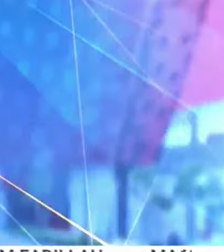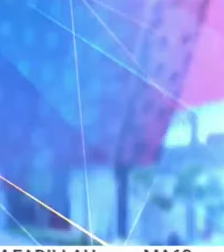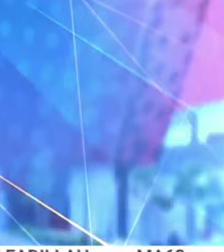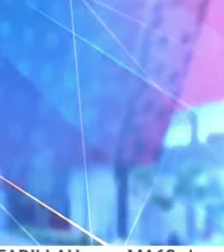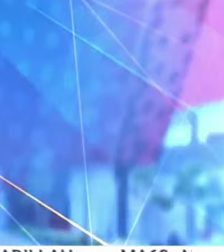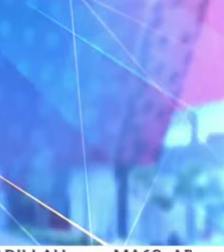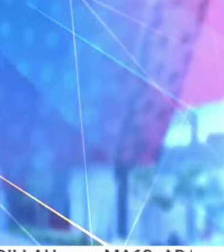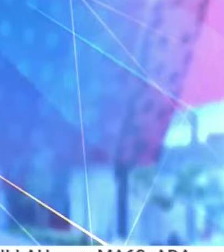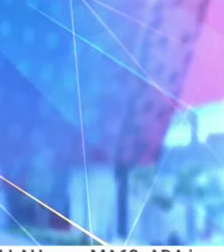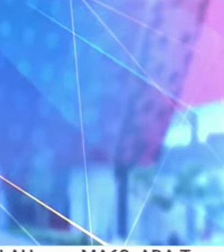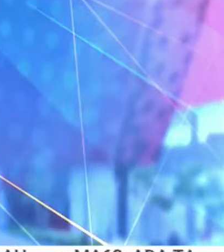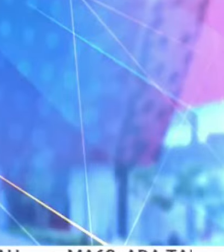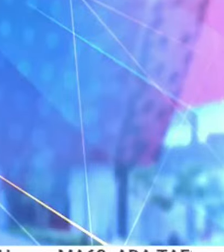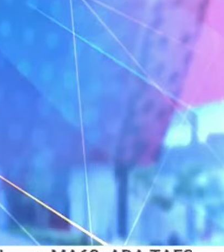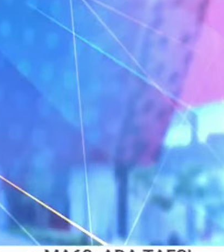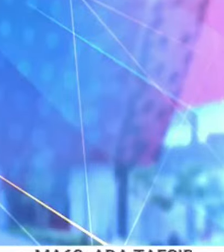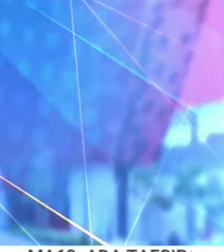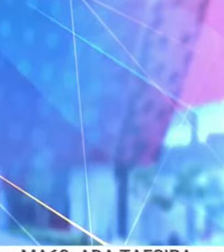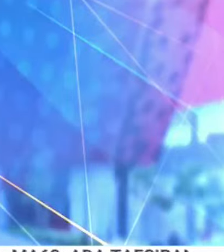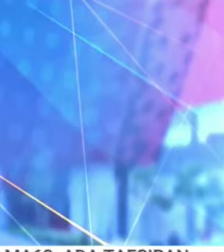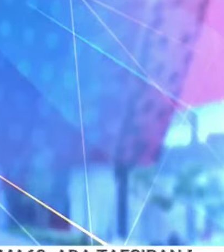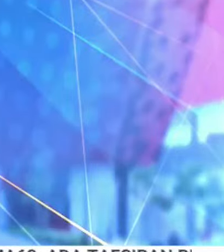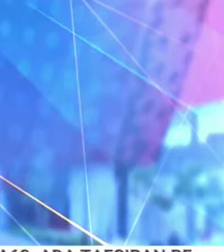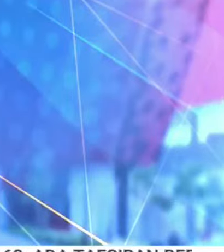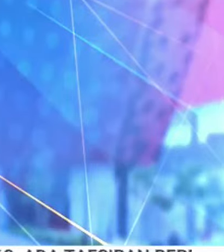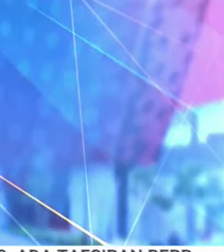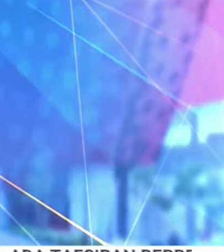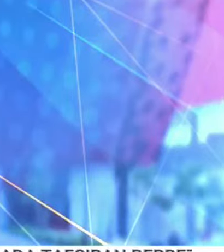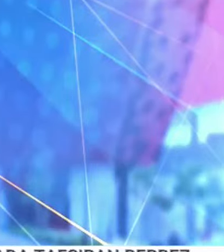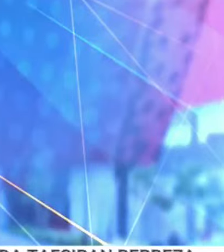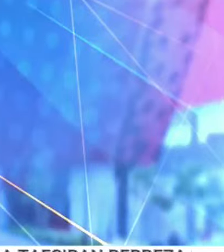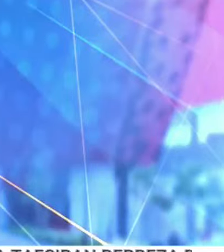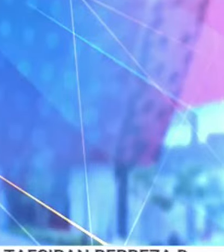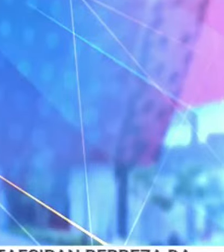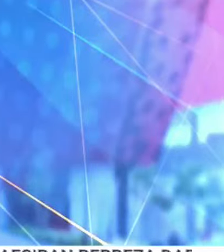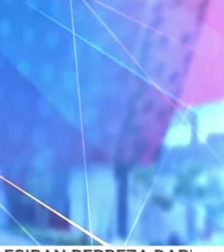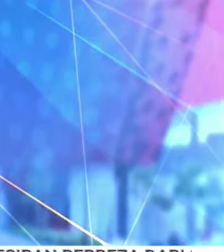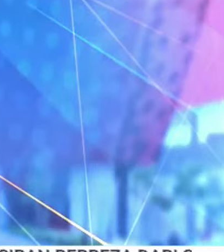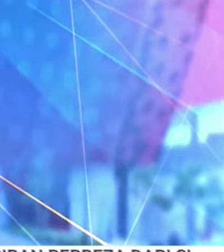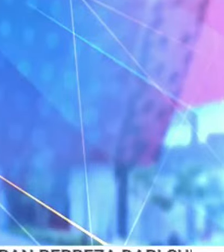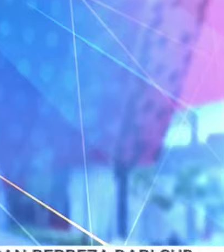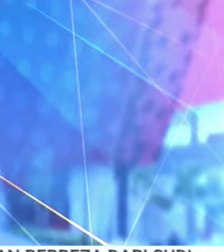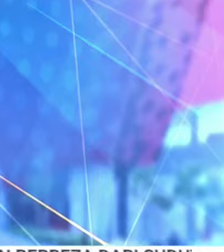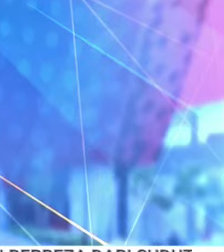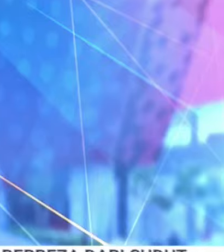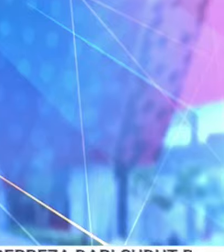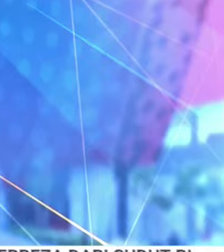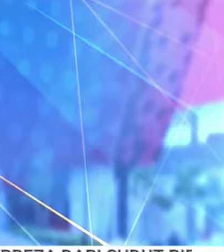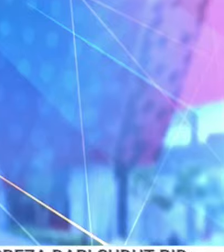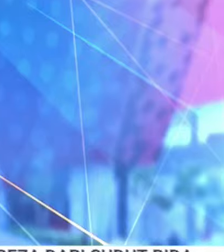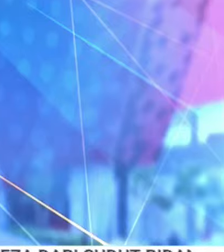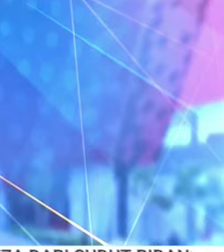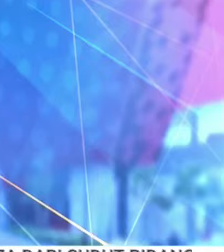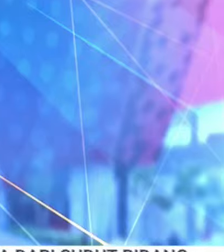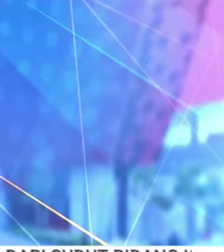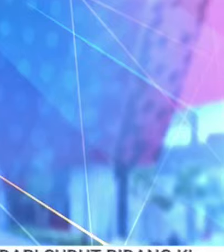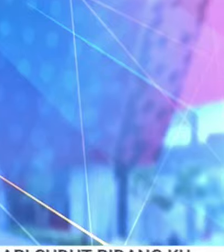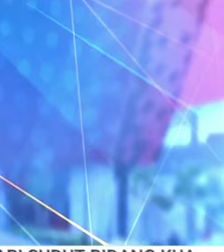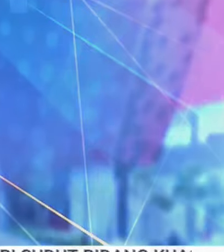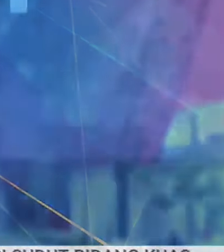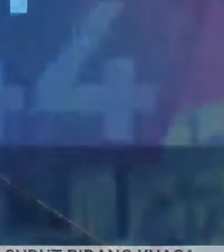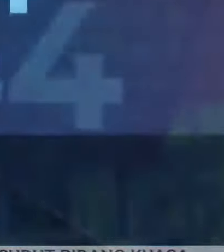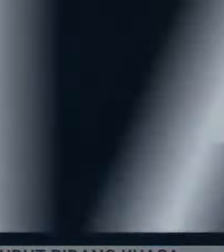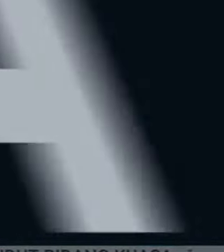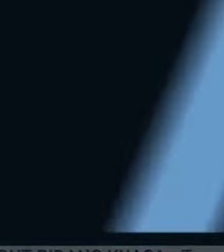Baik, sekian Kanta 744 dari Sungai ke Segara Palestin Pasti Merdeka. Saya Syarul Islam. Assalamualaikum. Salam Malaysia Madani.